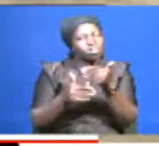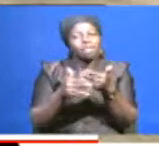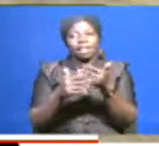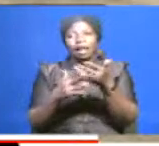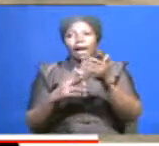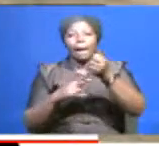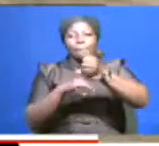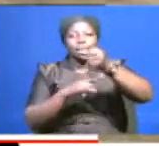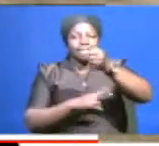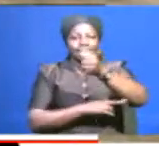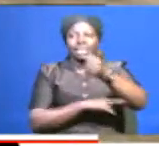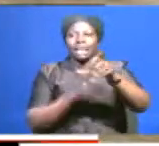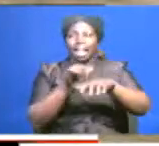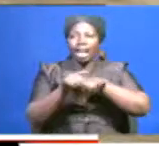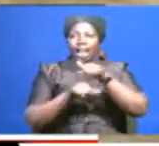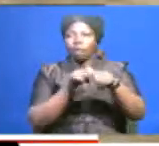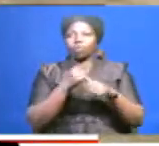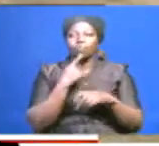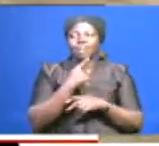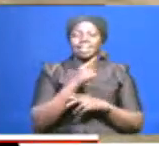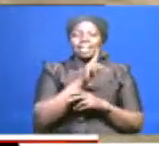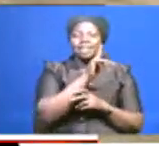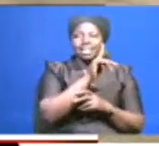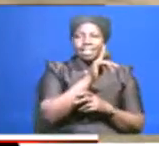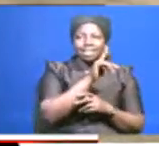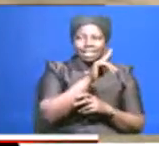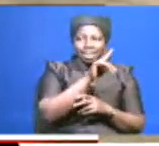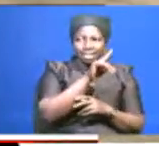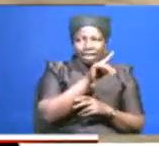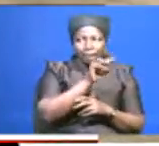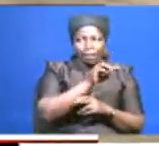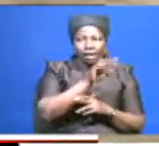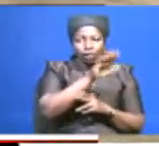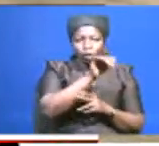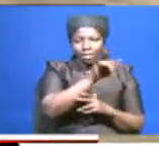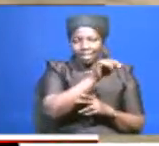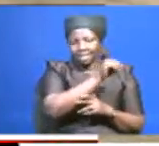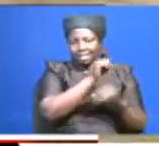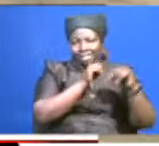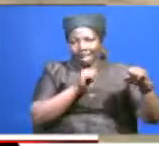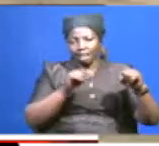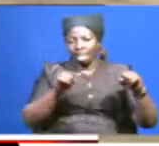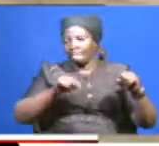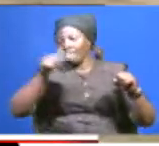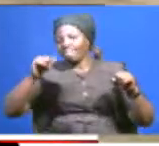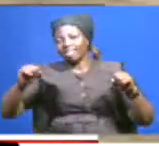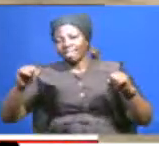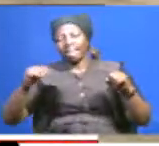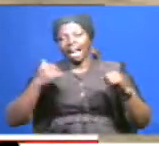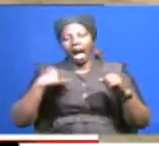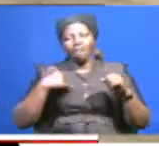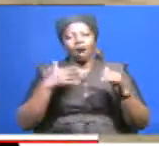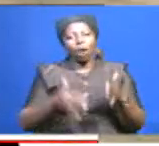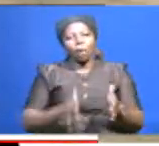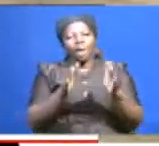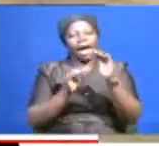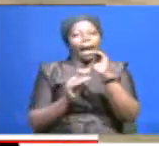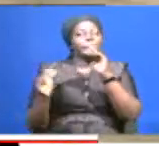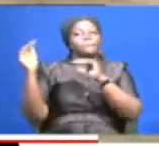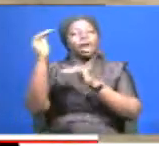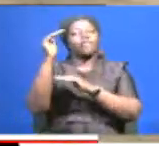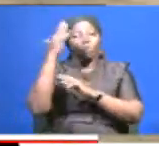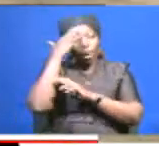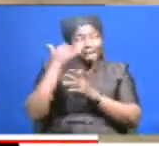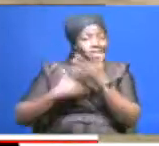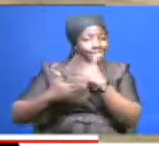mita 100 kutoka pande ile nyingine na pande nyingine hii barabara ipite juu. Ule miaka ingine iliyopita hapa